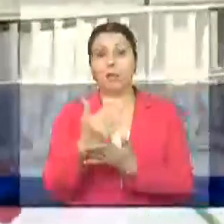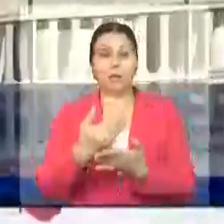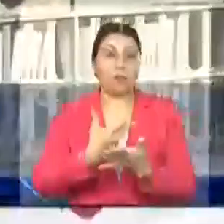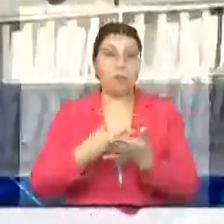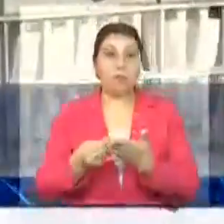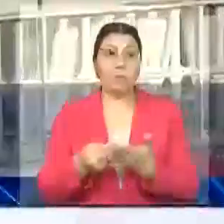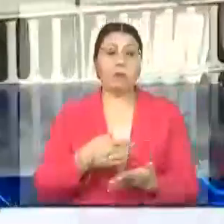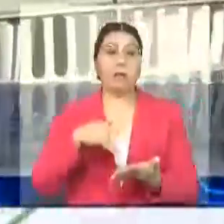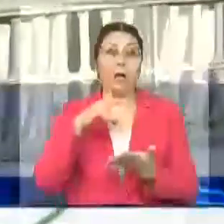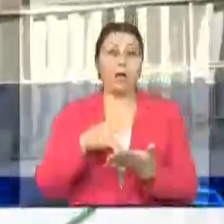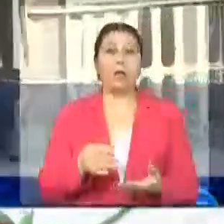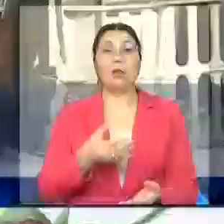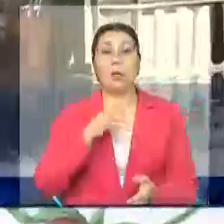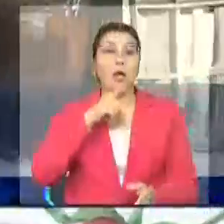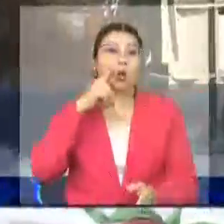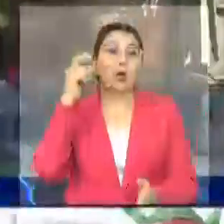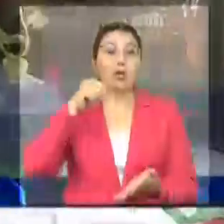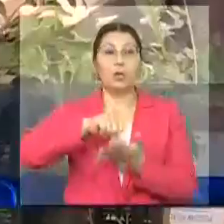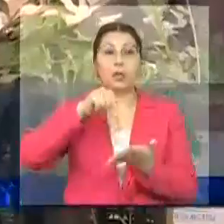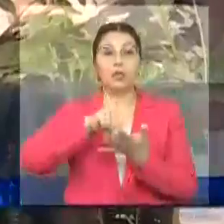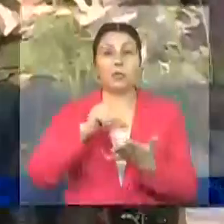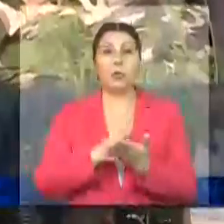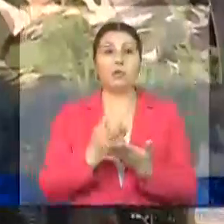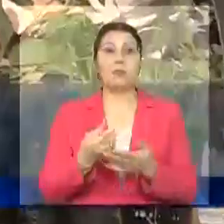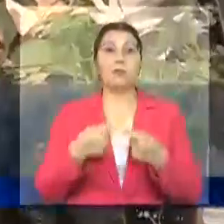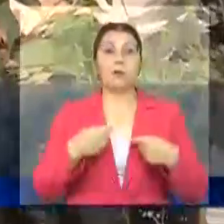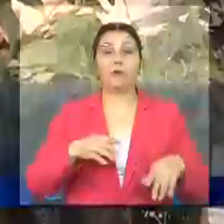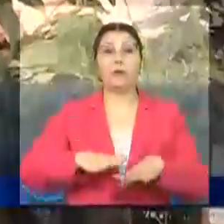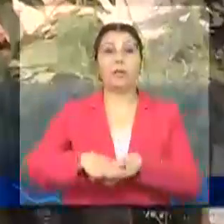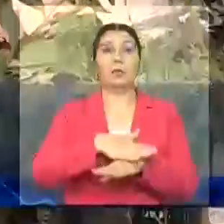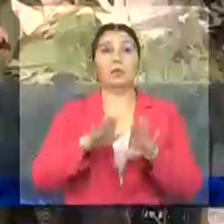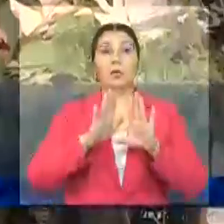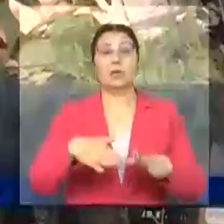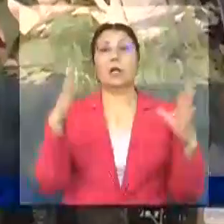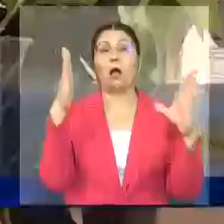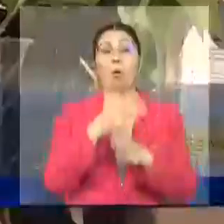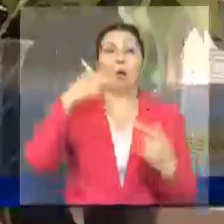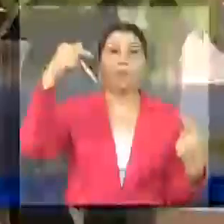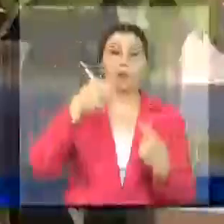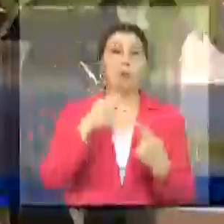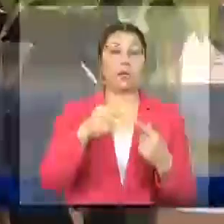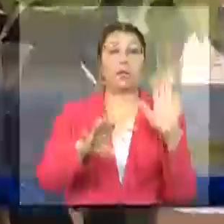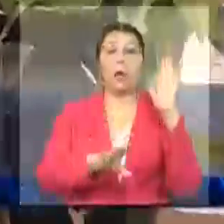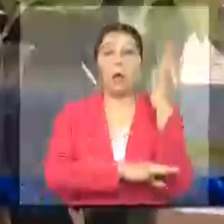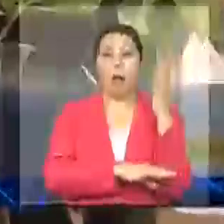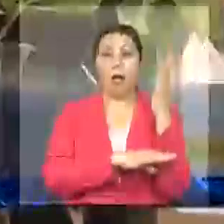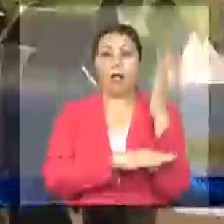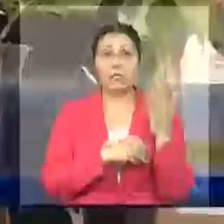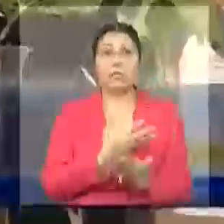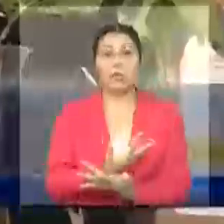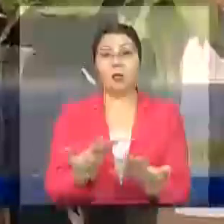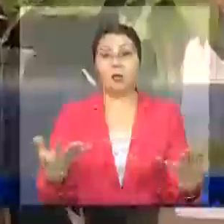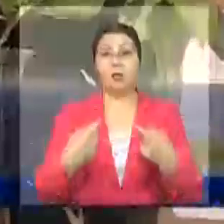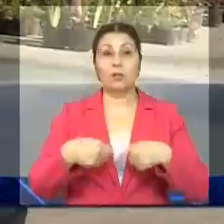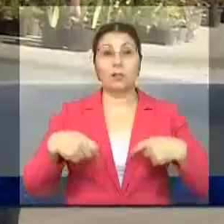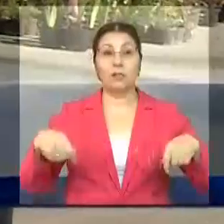қаланы көгалдандыруға өз үлесін қосып жатады. Жәрмеңкеде жергілікті климаттық жағдайларға бейімделген ағаштар мен бұталардың сан алуан түрі